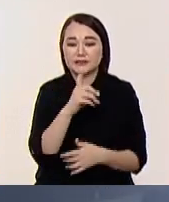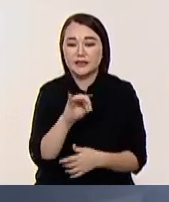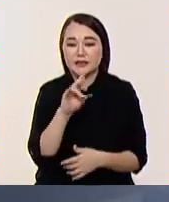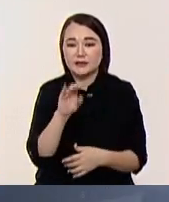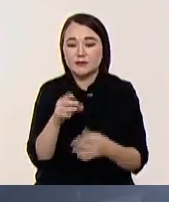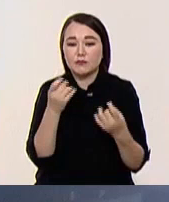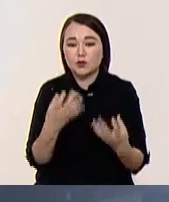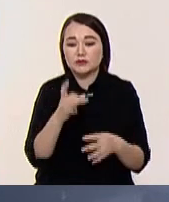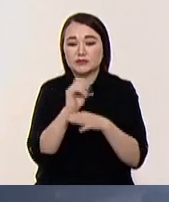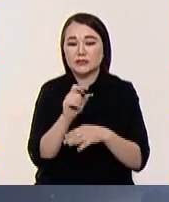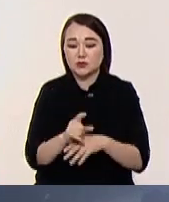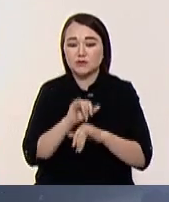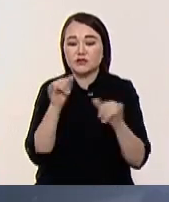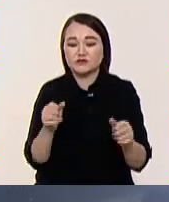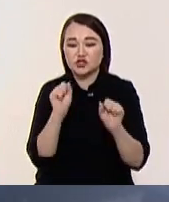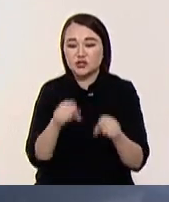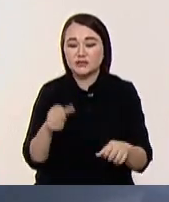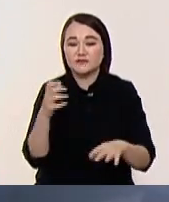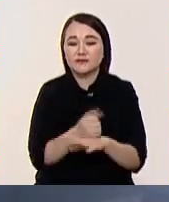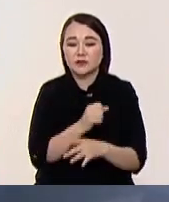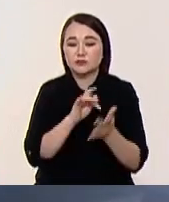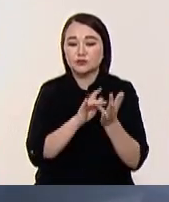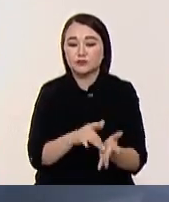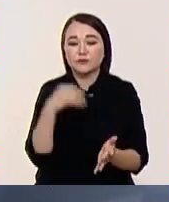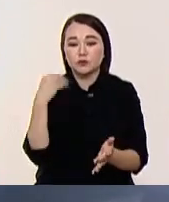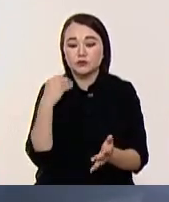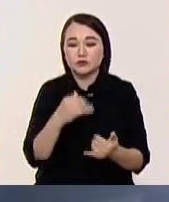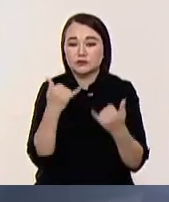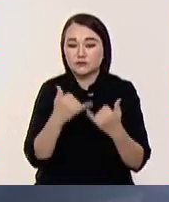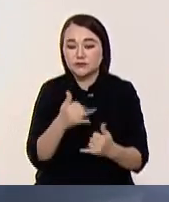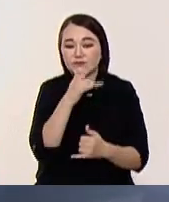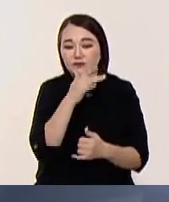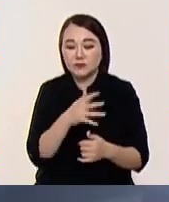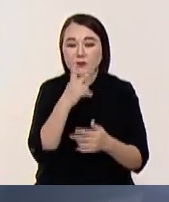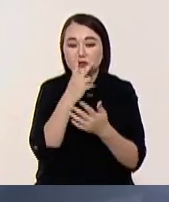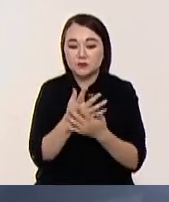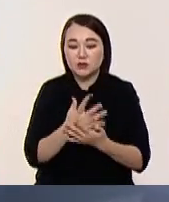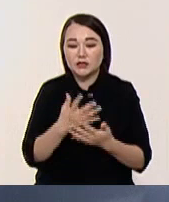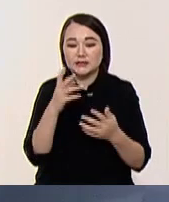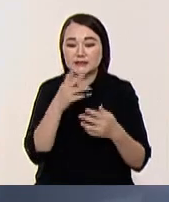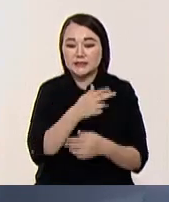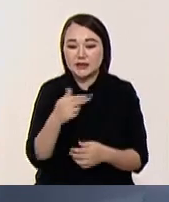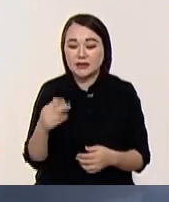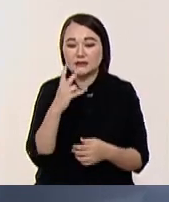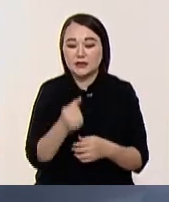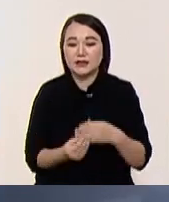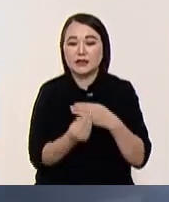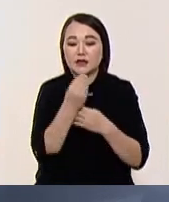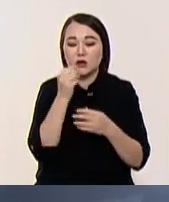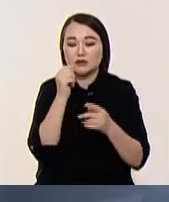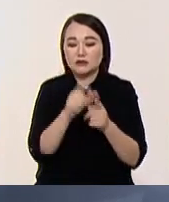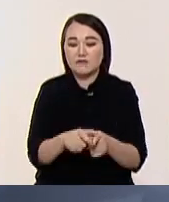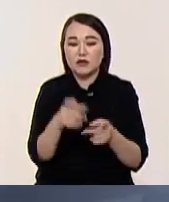простые задания и увеличивайте шансы выиграть путевку в Турцию. Сегодня во время просмотра сериала на экране вы увидите